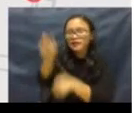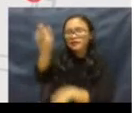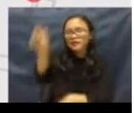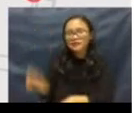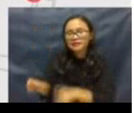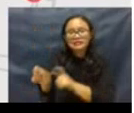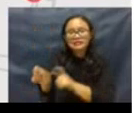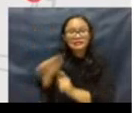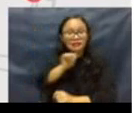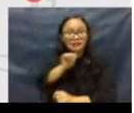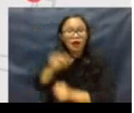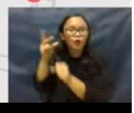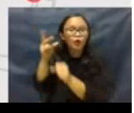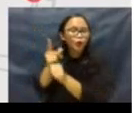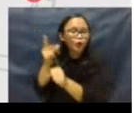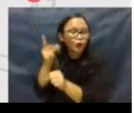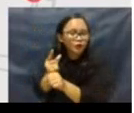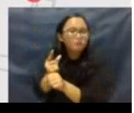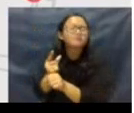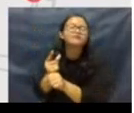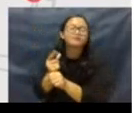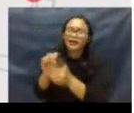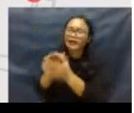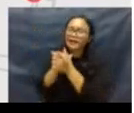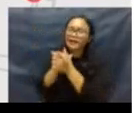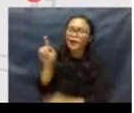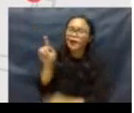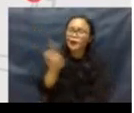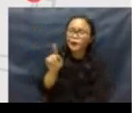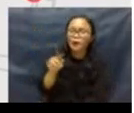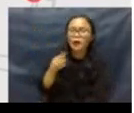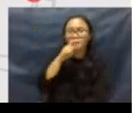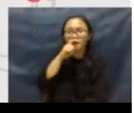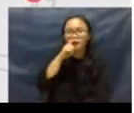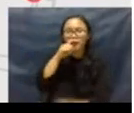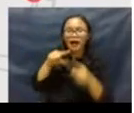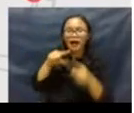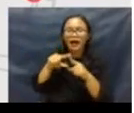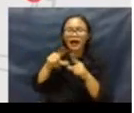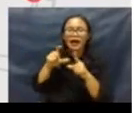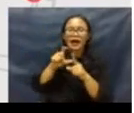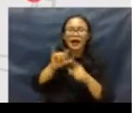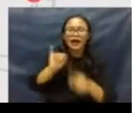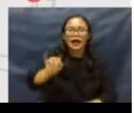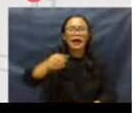guru dan langsung aja kita berkenalan dengan beliau. Beliau adalah Pak Adin. Assalamualaikum warahmatullahi